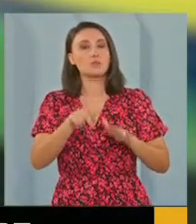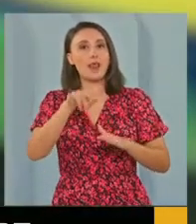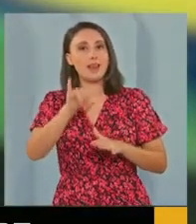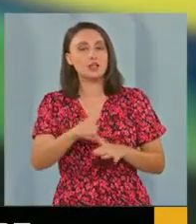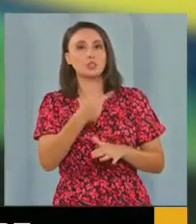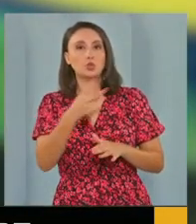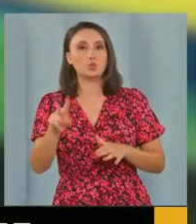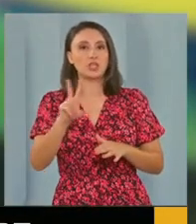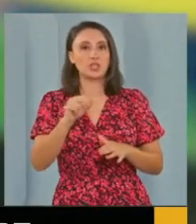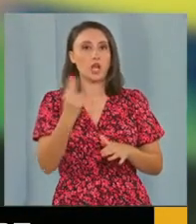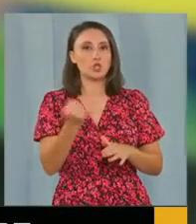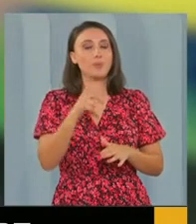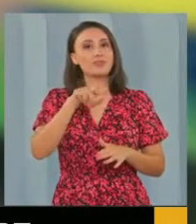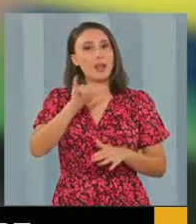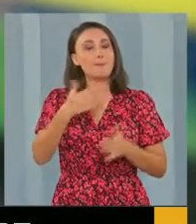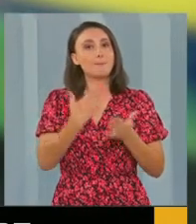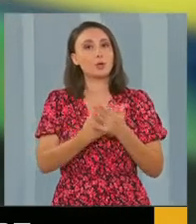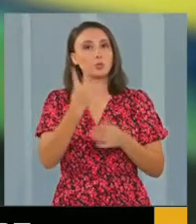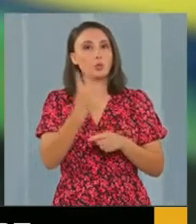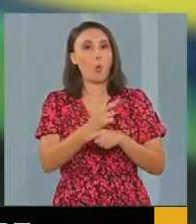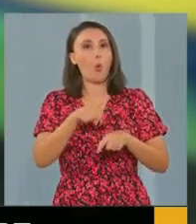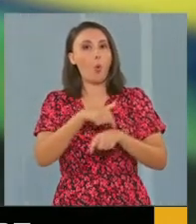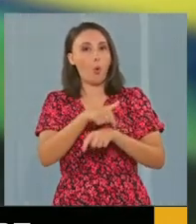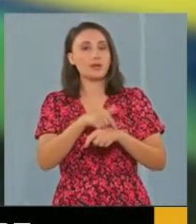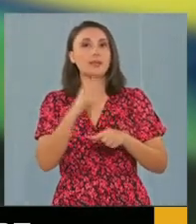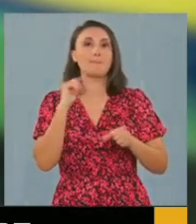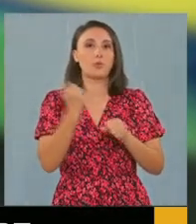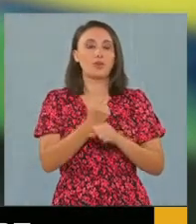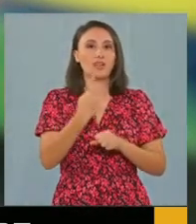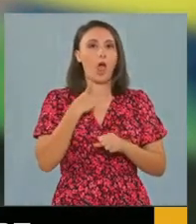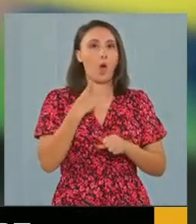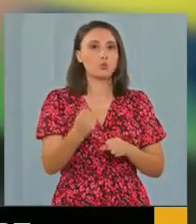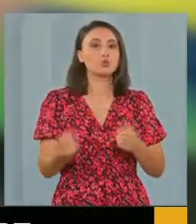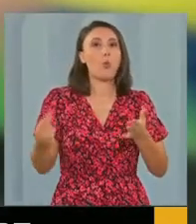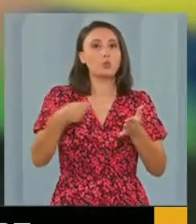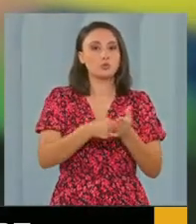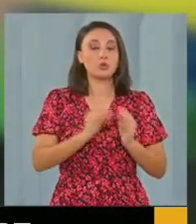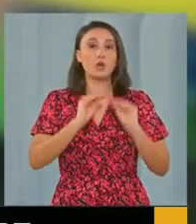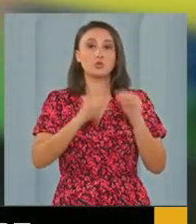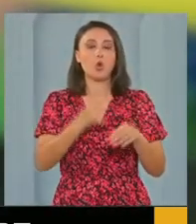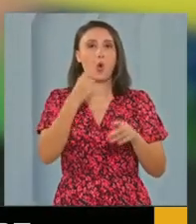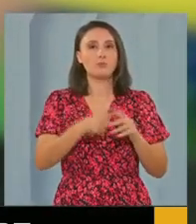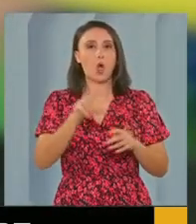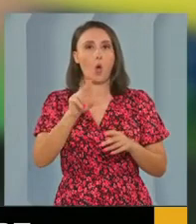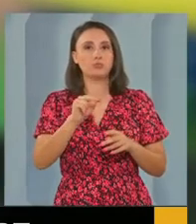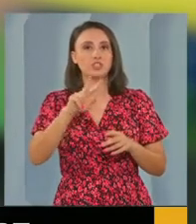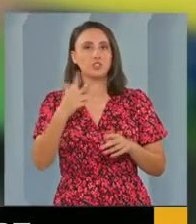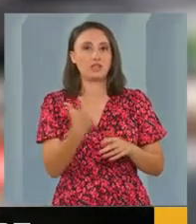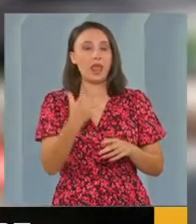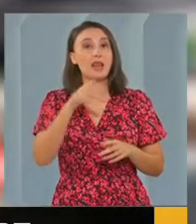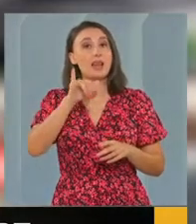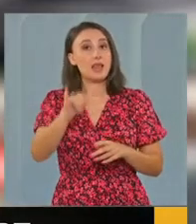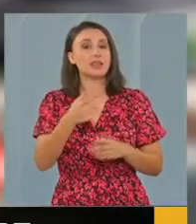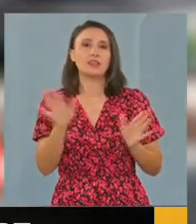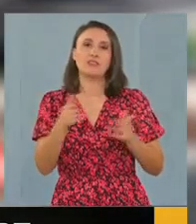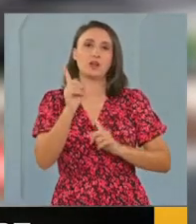sau 238 RON pentru două ore de muncă din 1 august contribuția ajuns la 1083 de RON indiferent